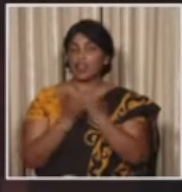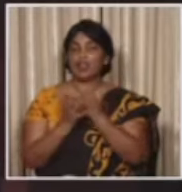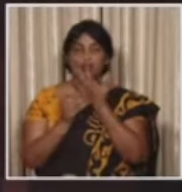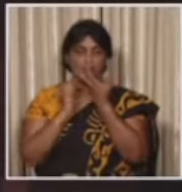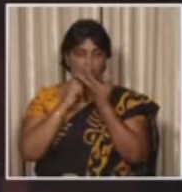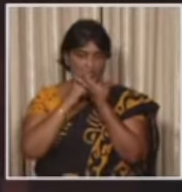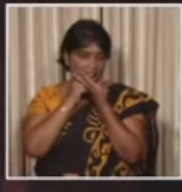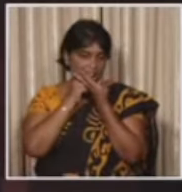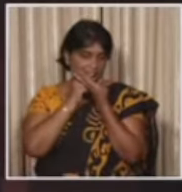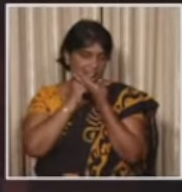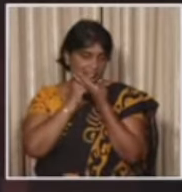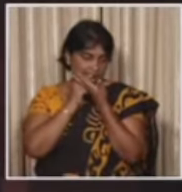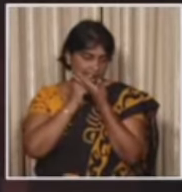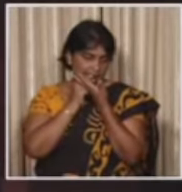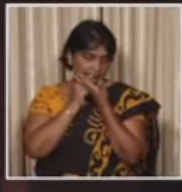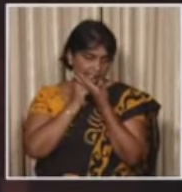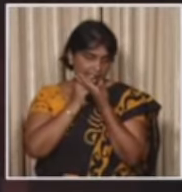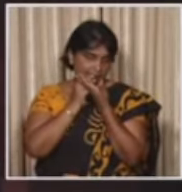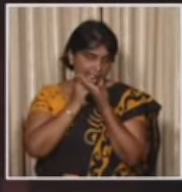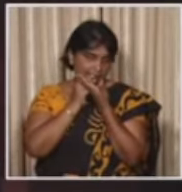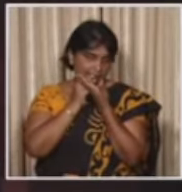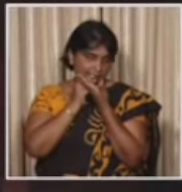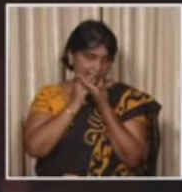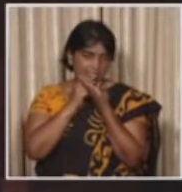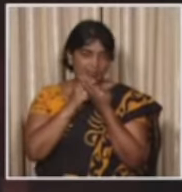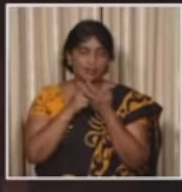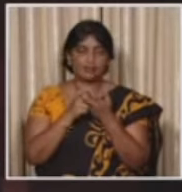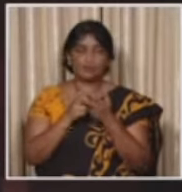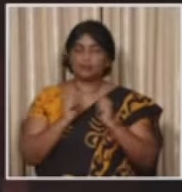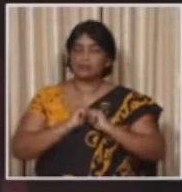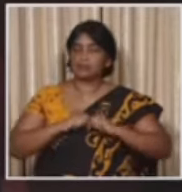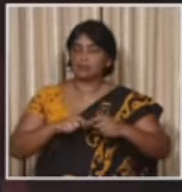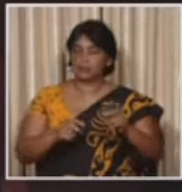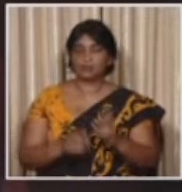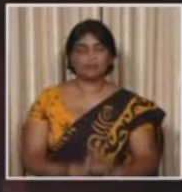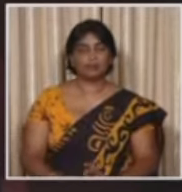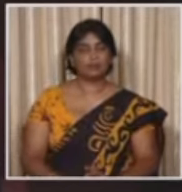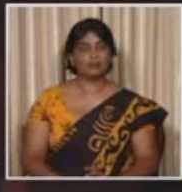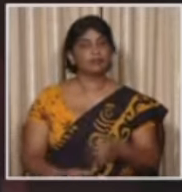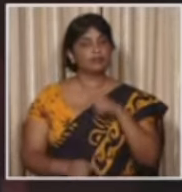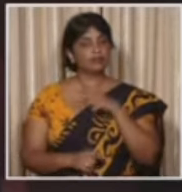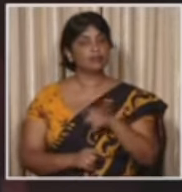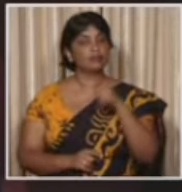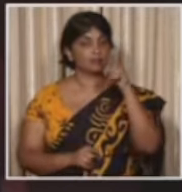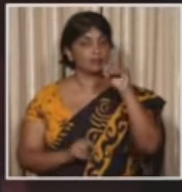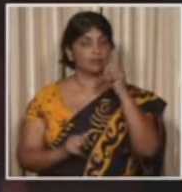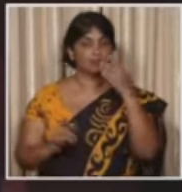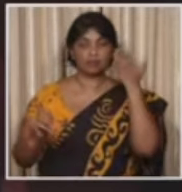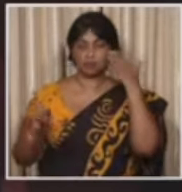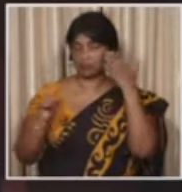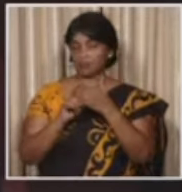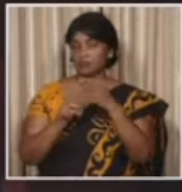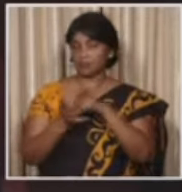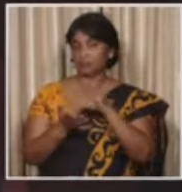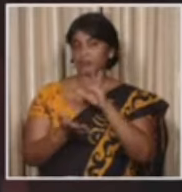මේ පරාටේ එක්සිකියුෂන්ස් ටික ක්‍රියාත්මක කරා. ඒවට ඔබතුමන්ලා යම් කිසි දිනුවක් ගන්නට